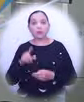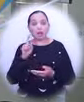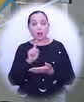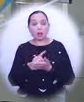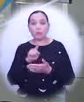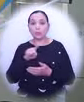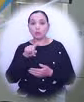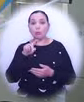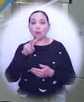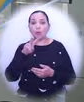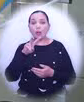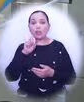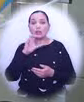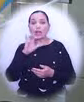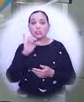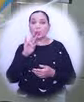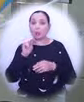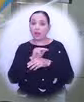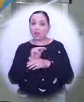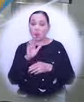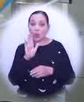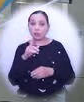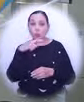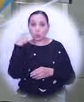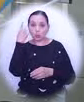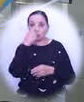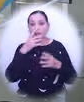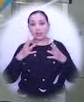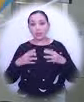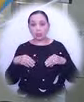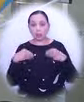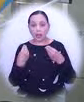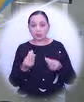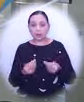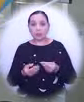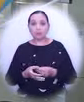Albatta, bu losyon davolaydi, yuzni tinchlantiradi.